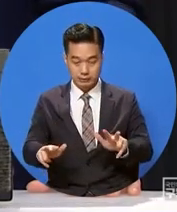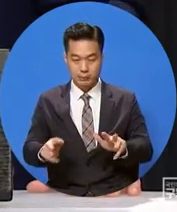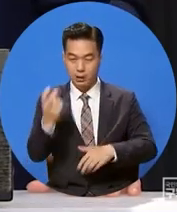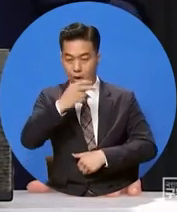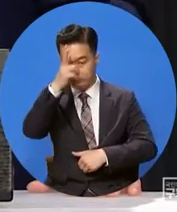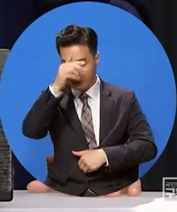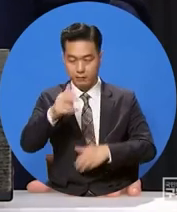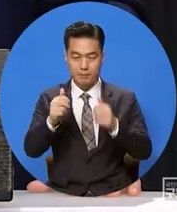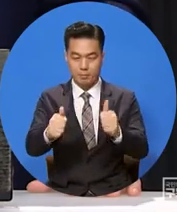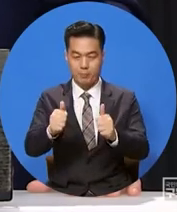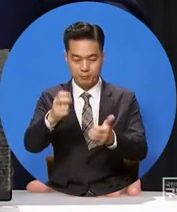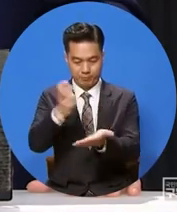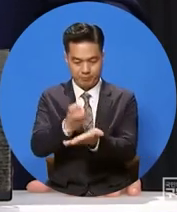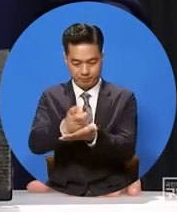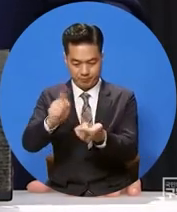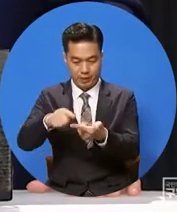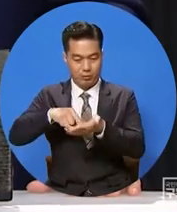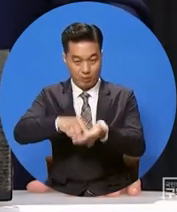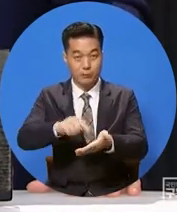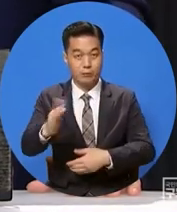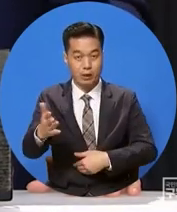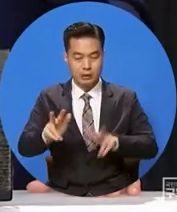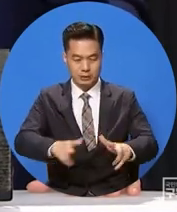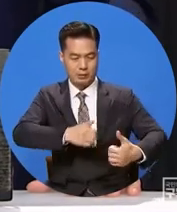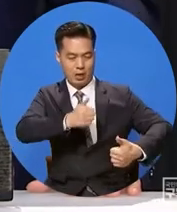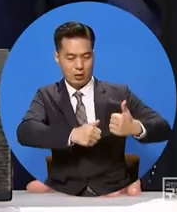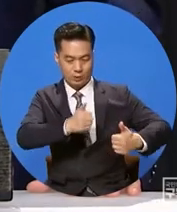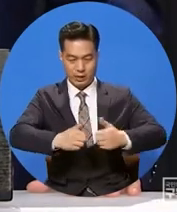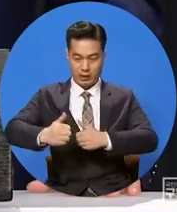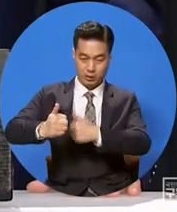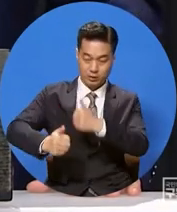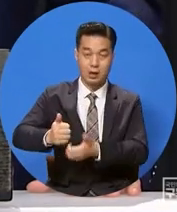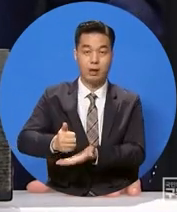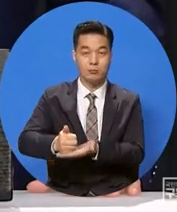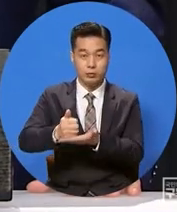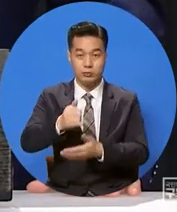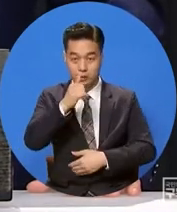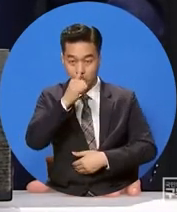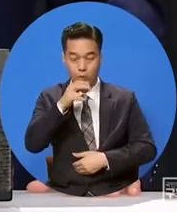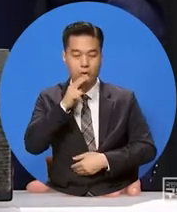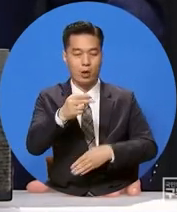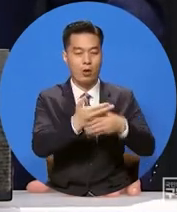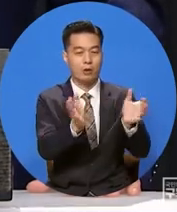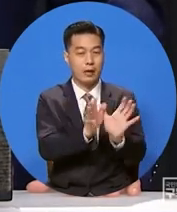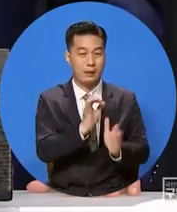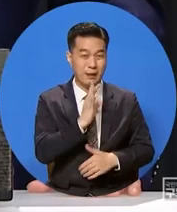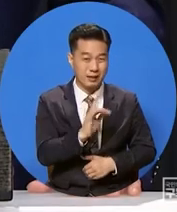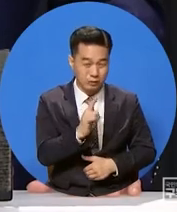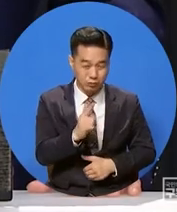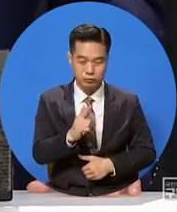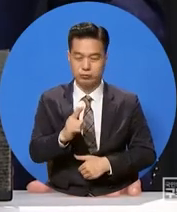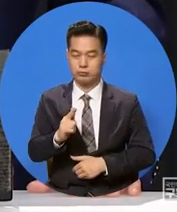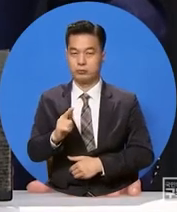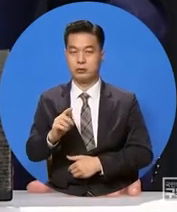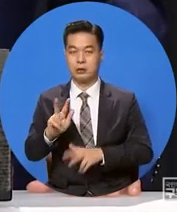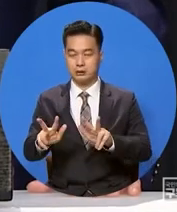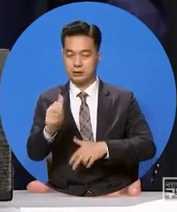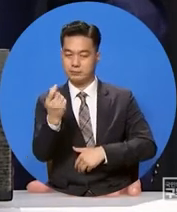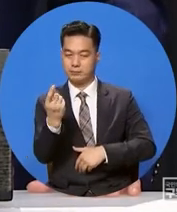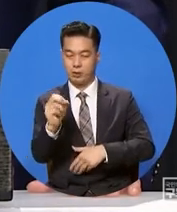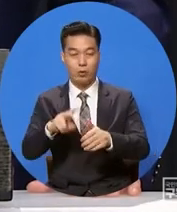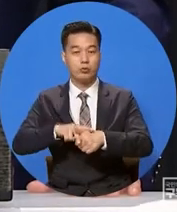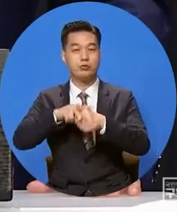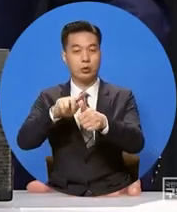제가 법만 집행하면 되는데 네. 여기 나오니까 뭐 경쟁하는 분들이 뭐 여당뿐만이 아니라 우리 지금 홍